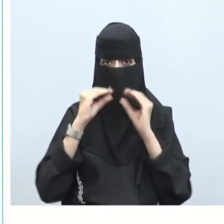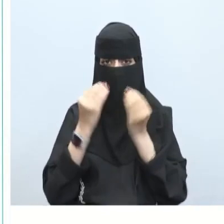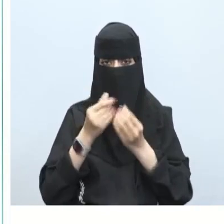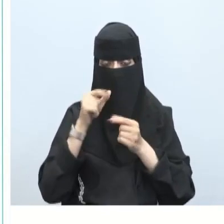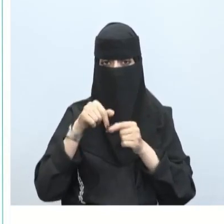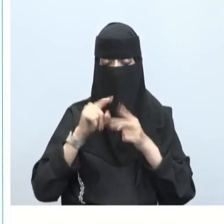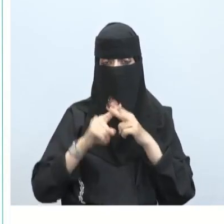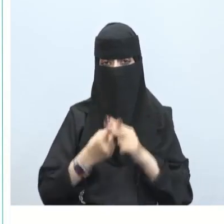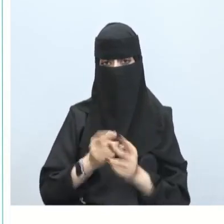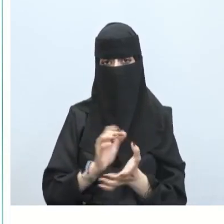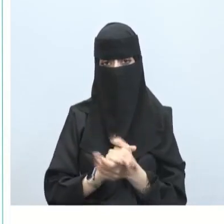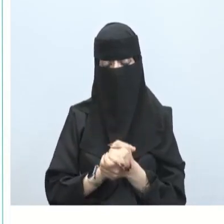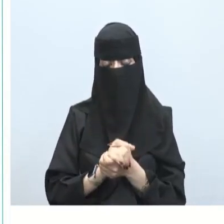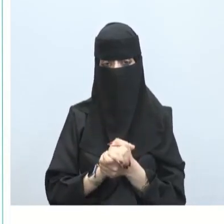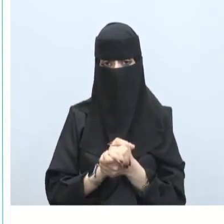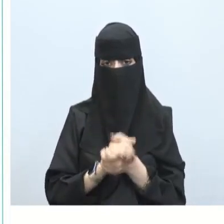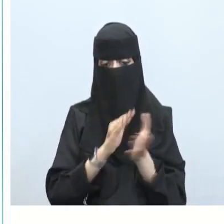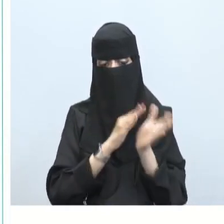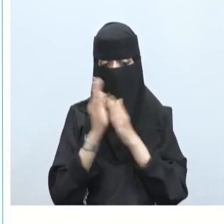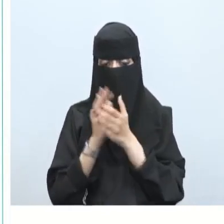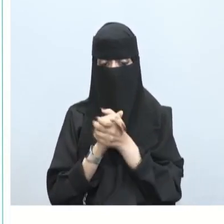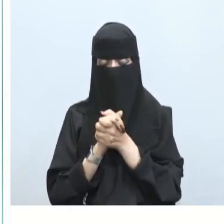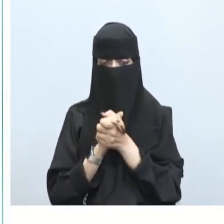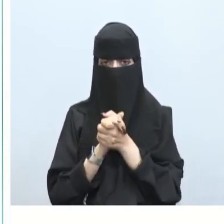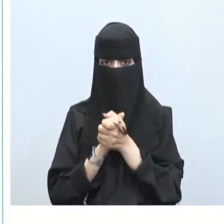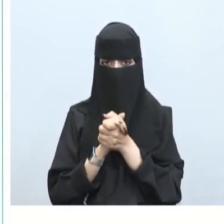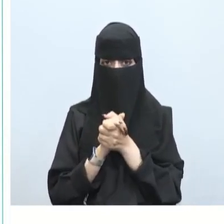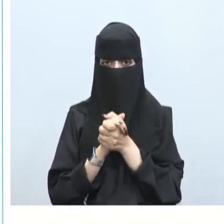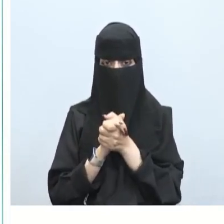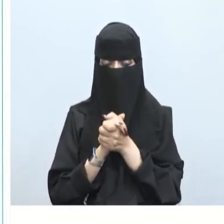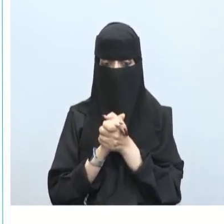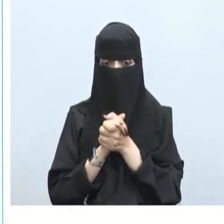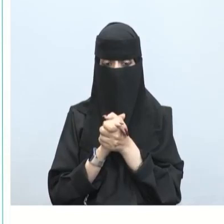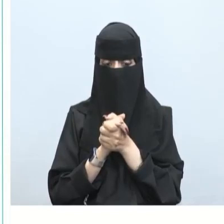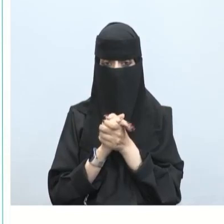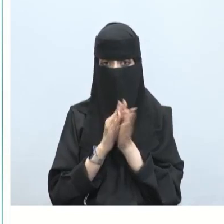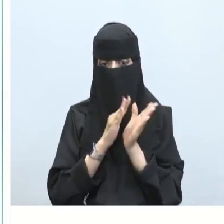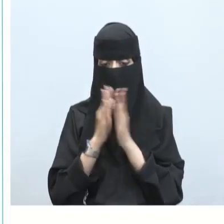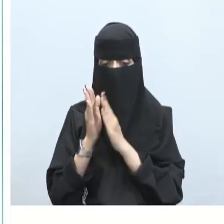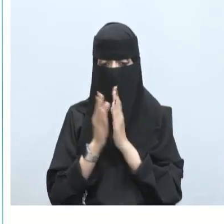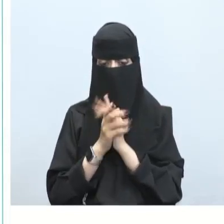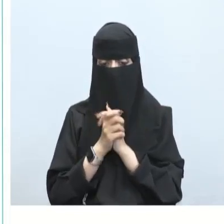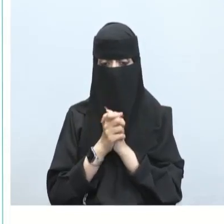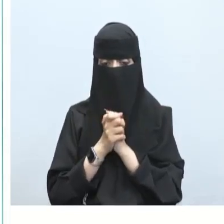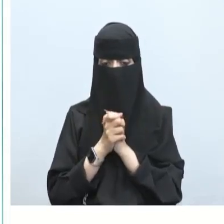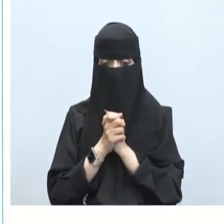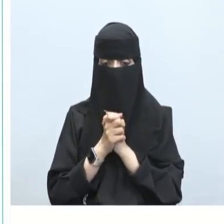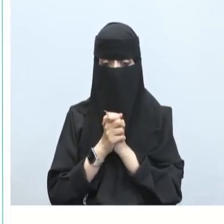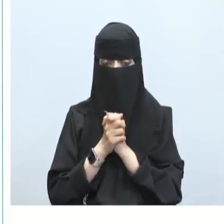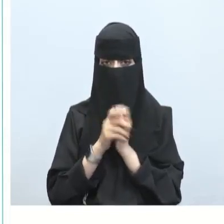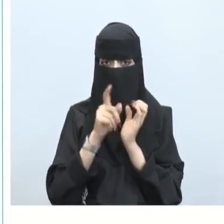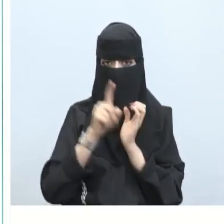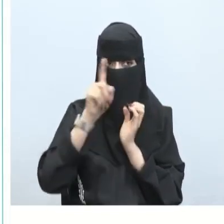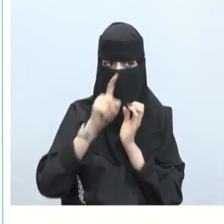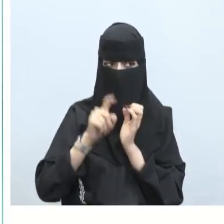البيانات وعمليه التوريد التوثيق والاداره وكذلك الثبته في التصم ناتي